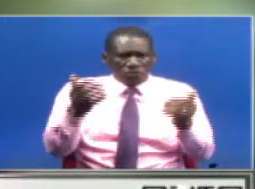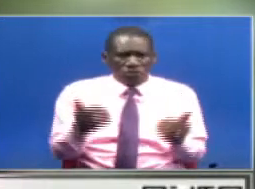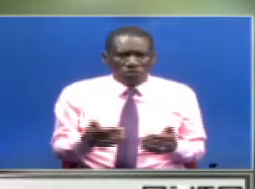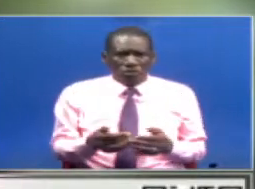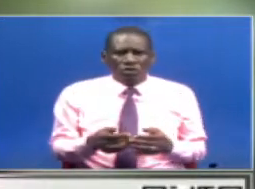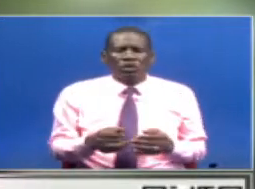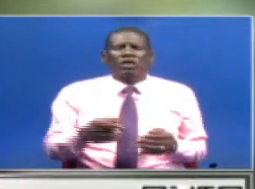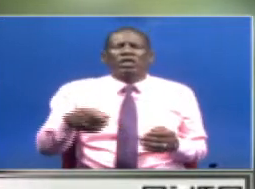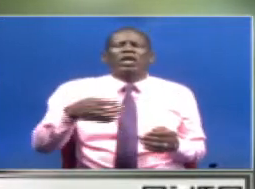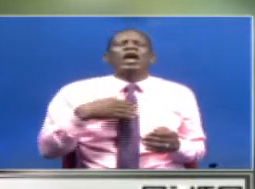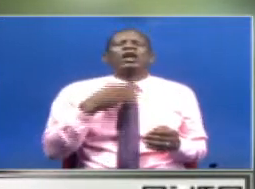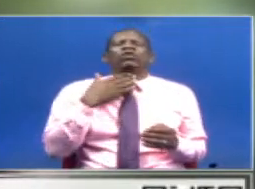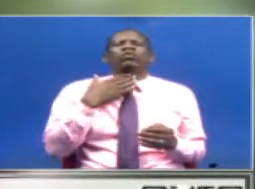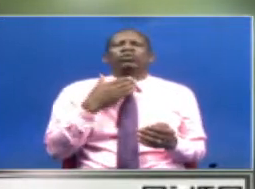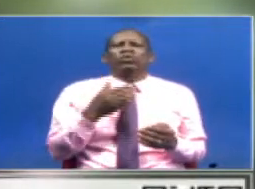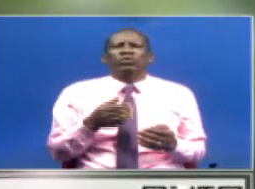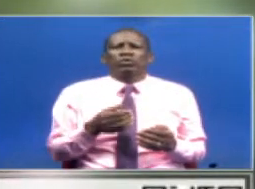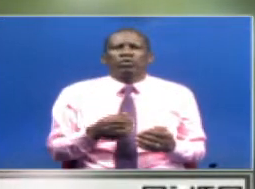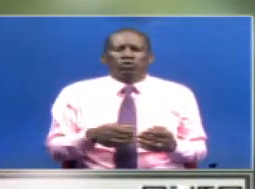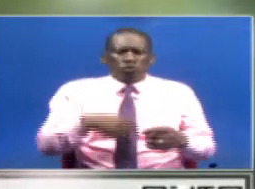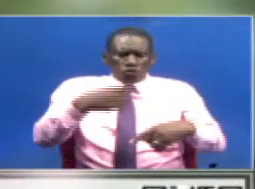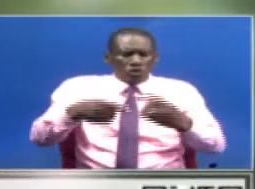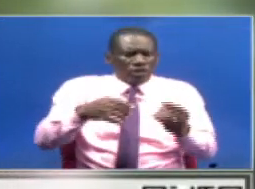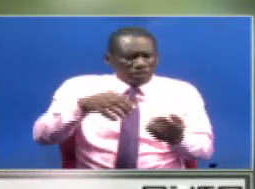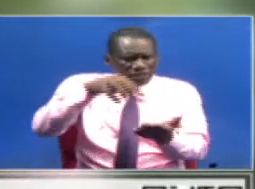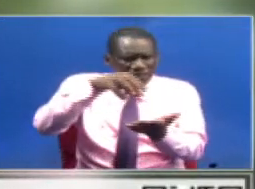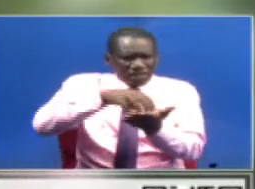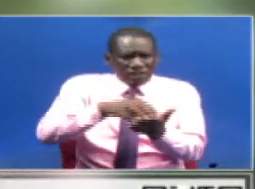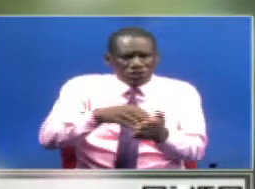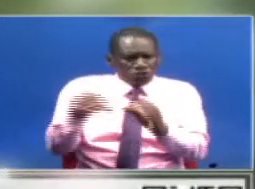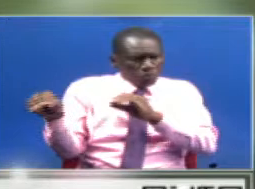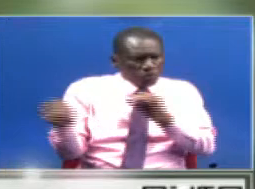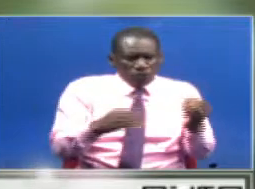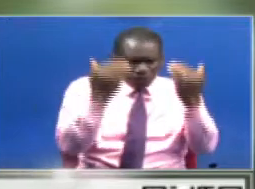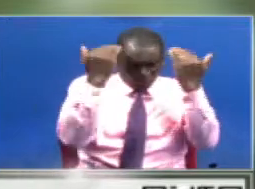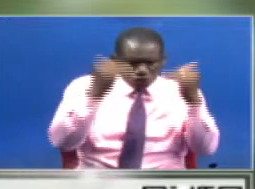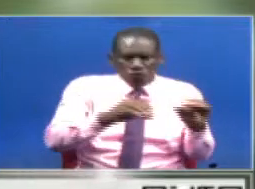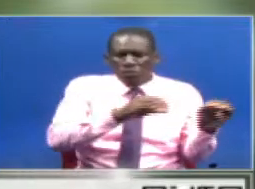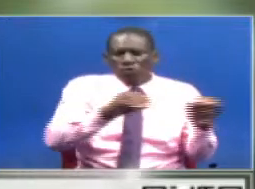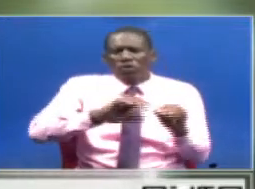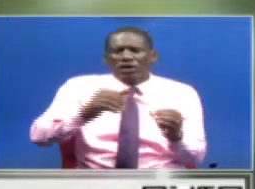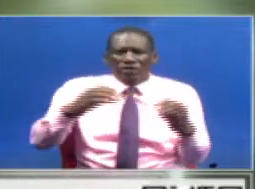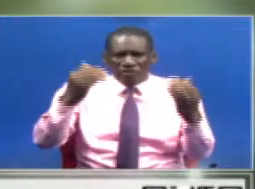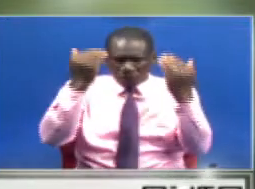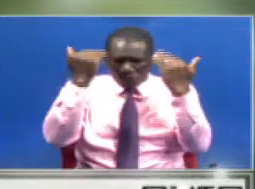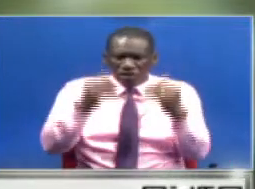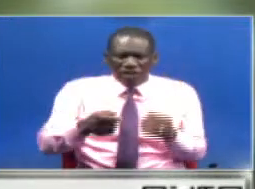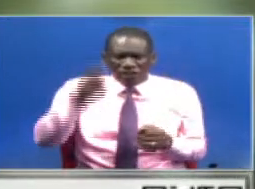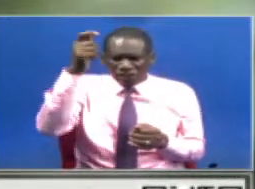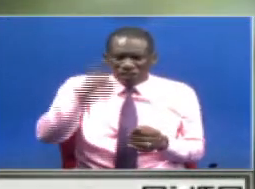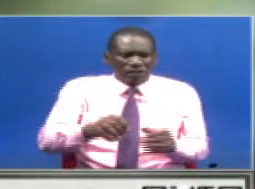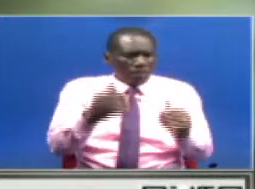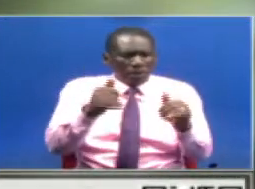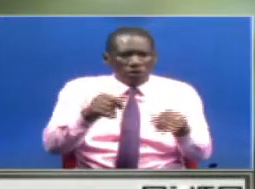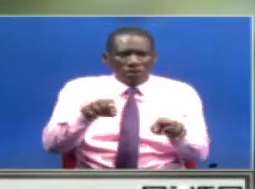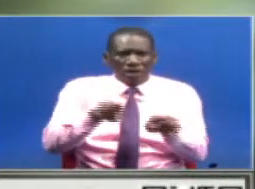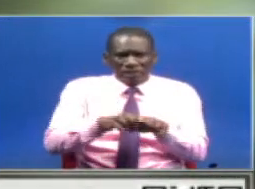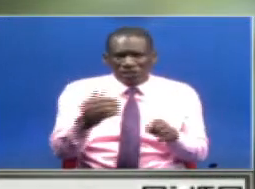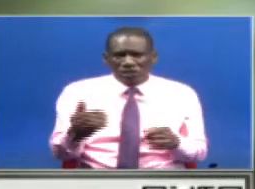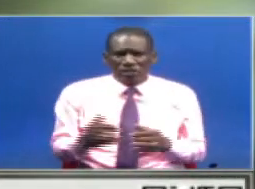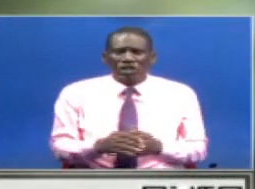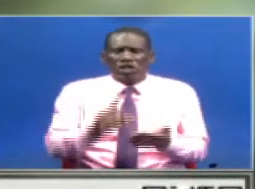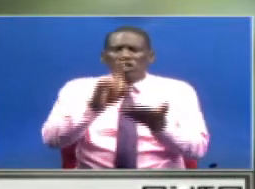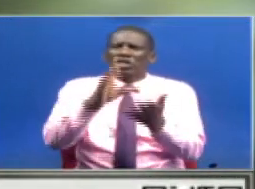penda hii kesi yangu tutoe hii kwa hii koti tupeleke kwingine cause haki yangu sijaona kama mtoto. Daktari